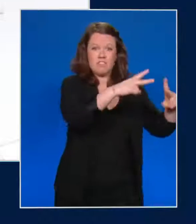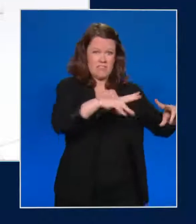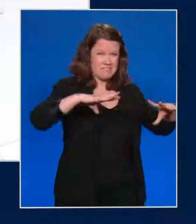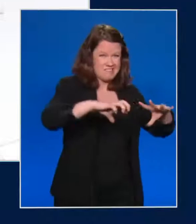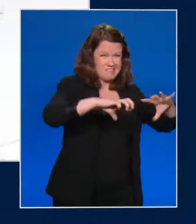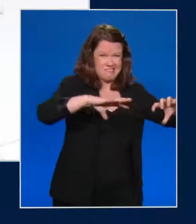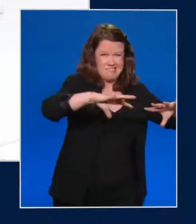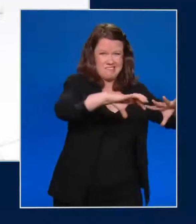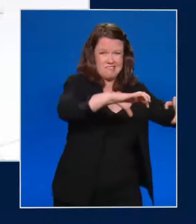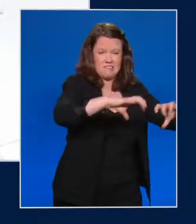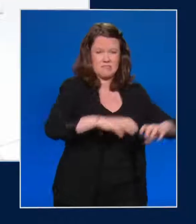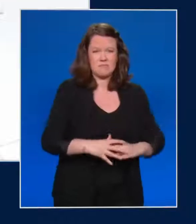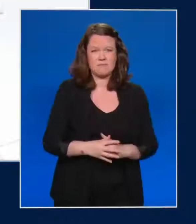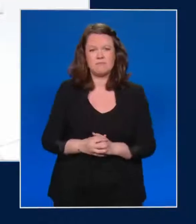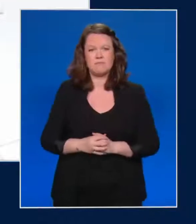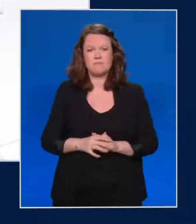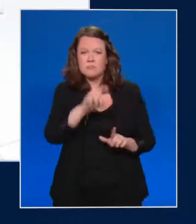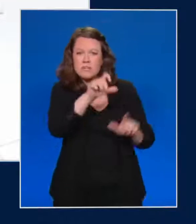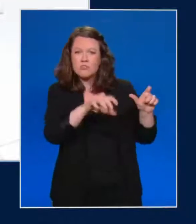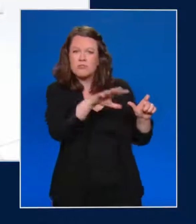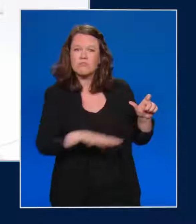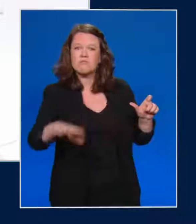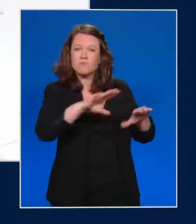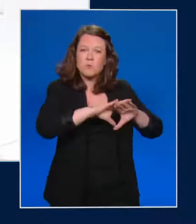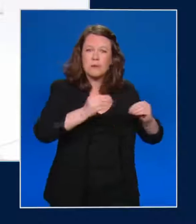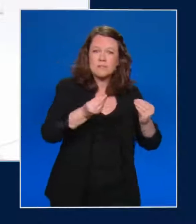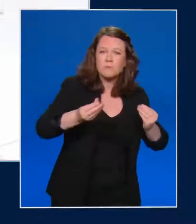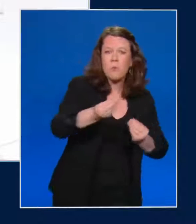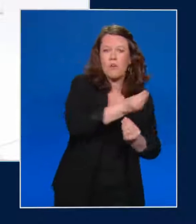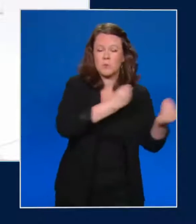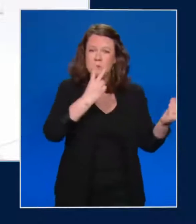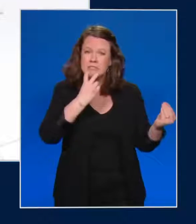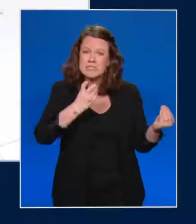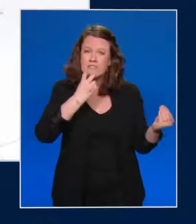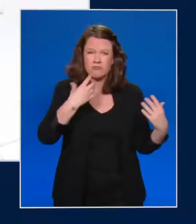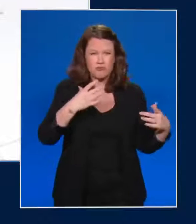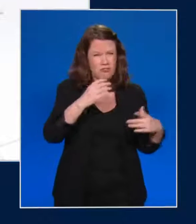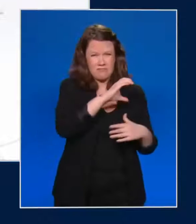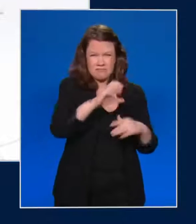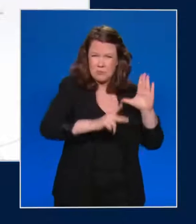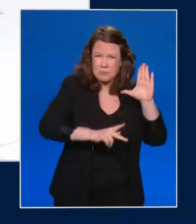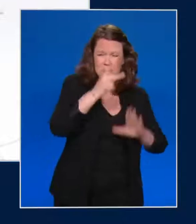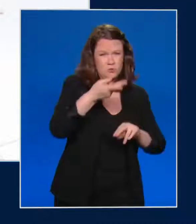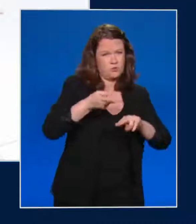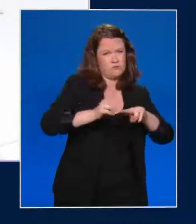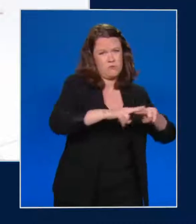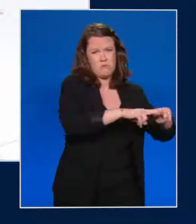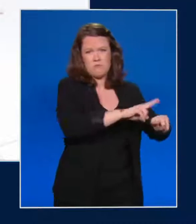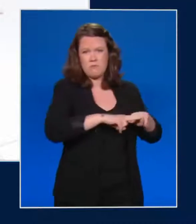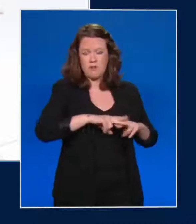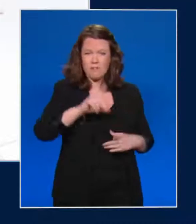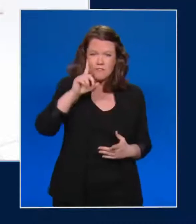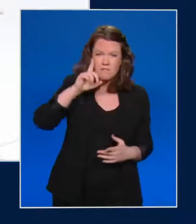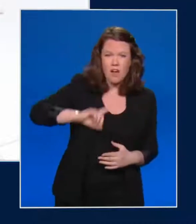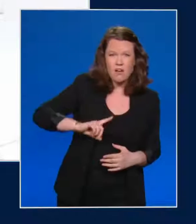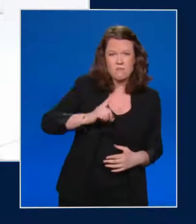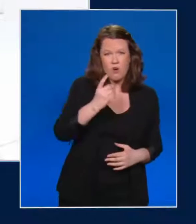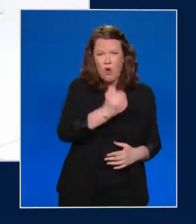des centaines de civils ukrainiens ont d'ores et déjà été tué des femmes et des enfants